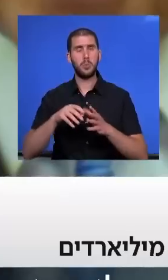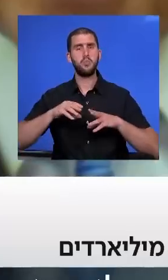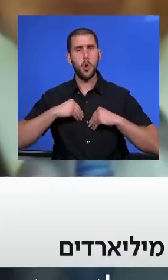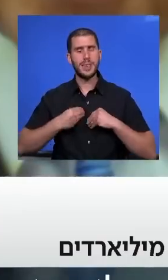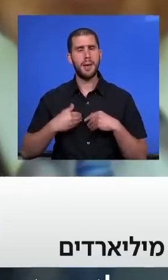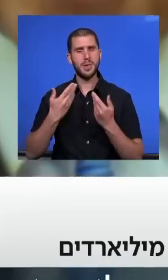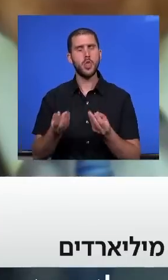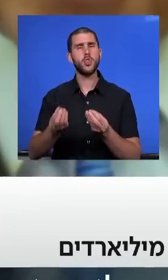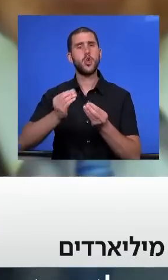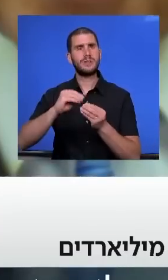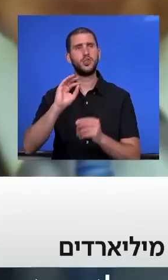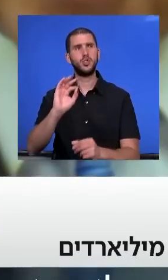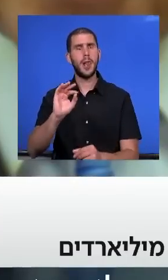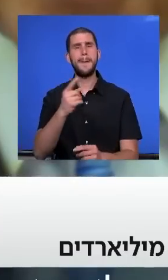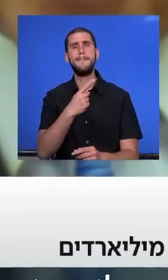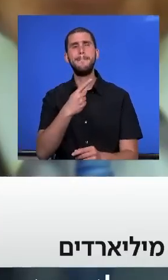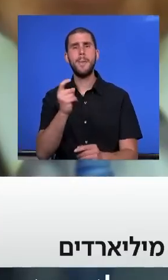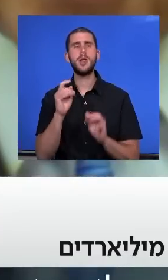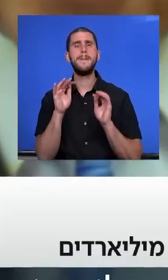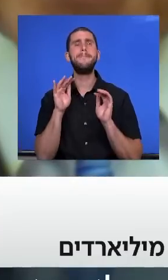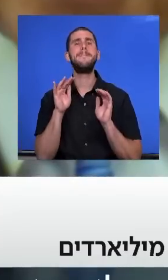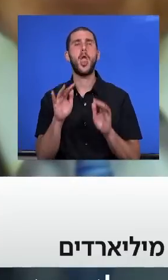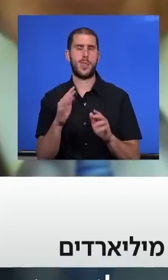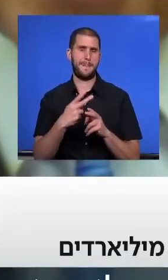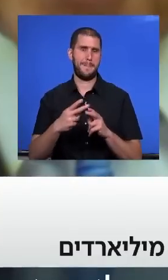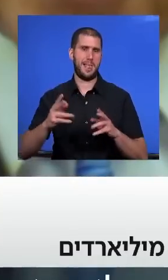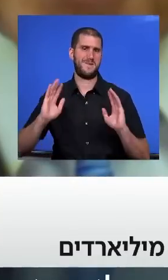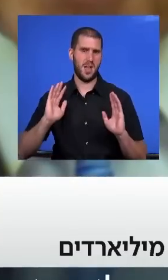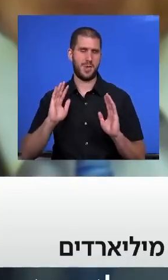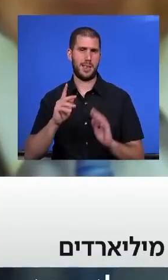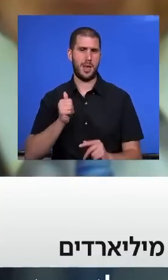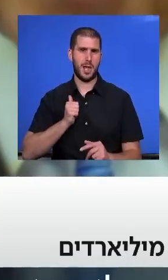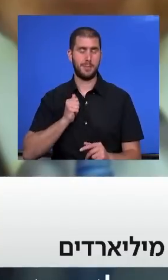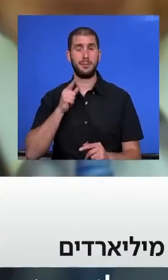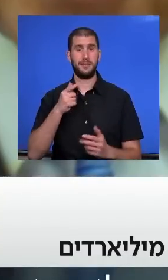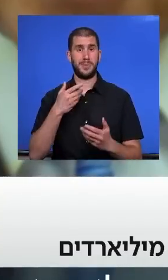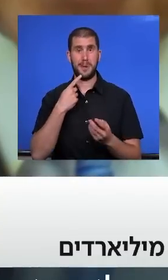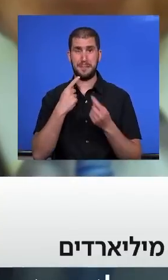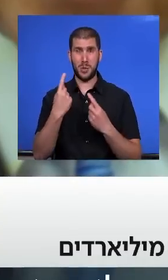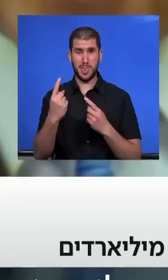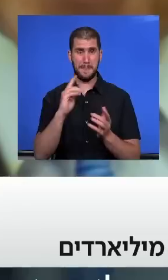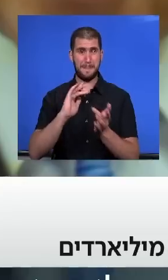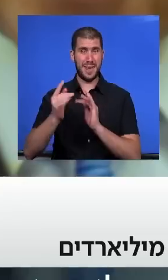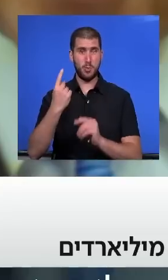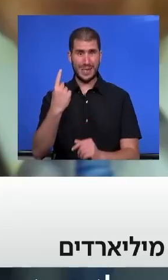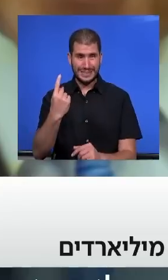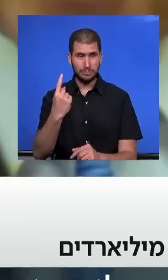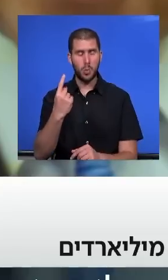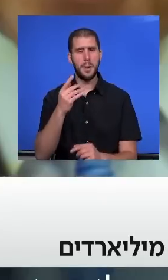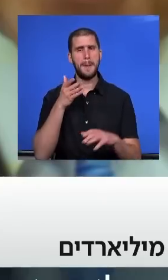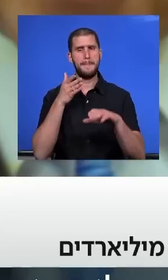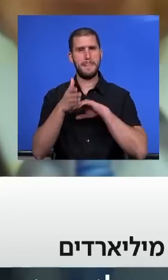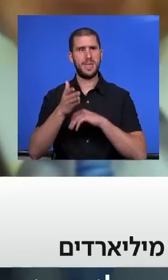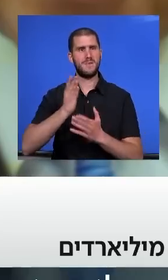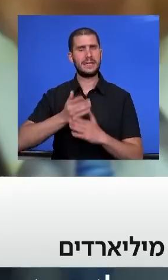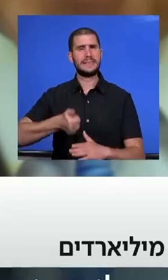לתת תוספת של מאות מיליונים בלבד למשרתים. מהלך הדיון הזה, מהלך האימות שם, פונה